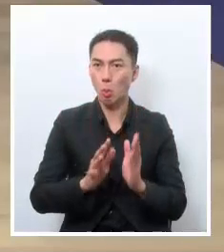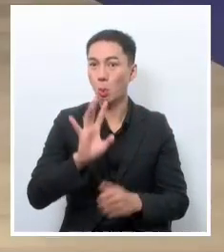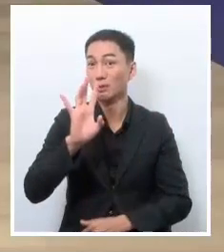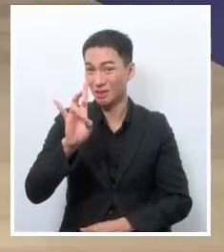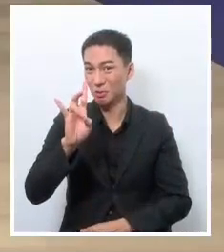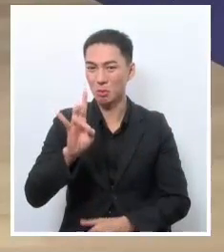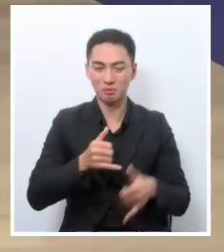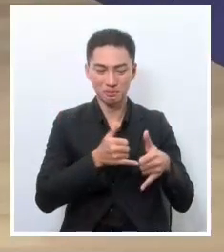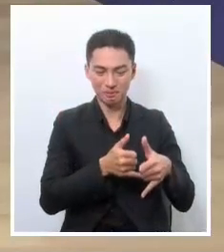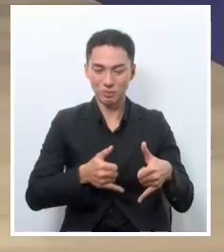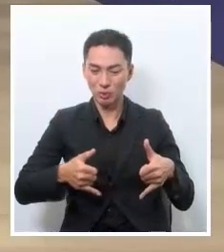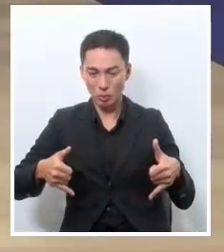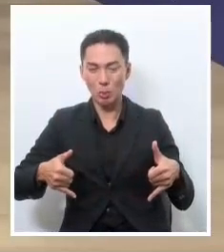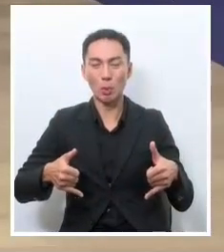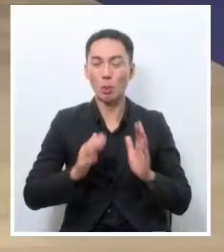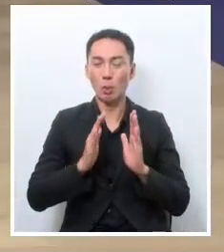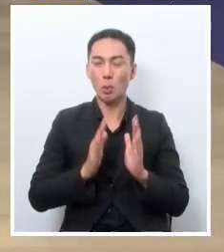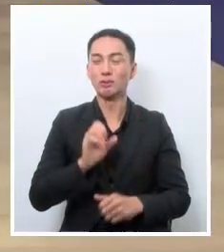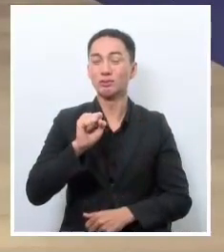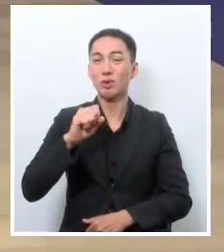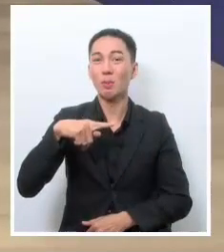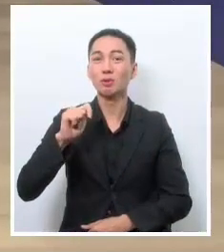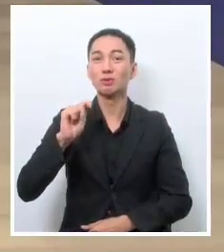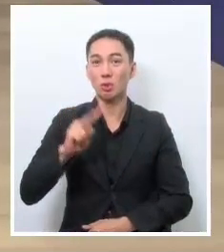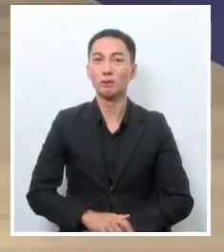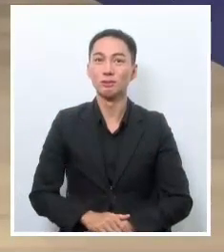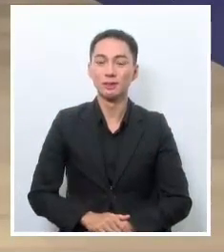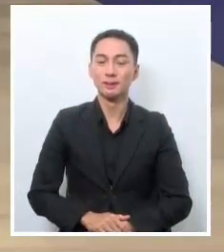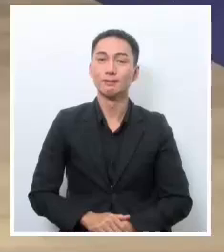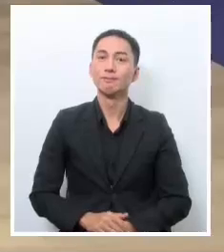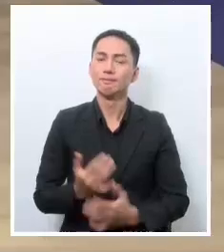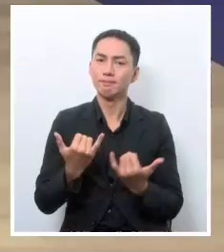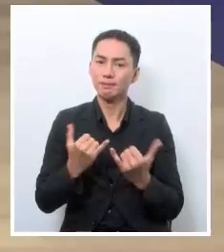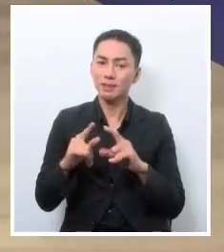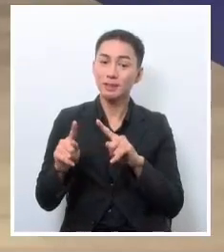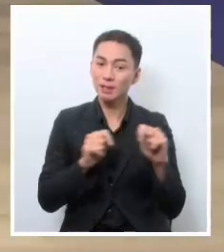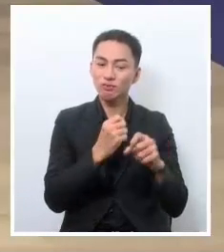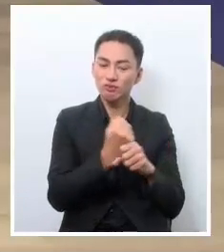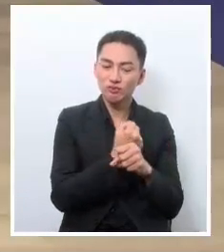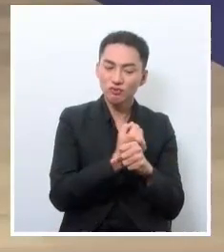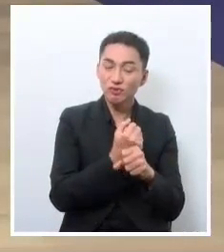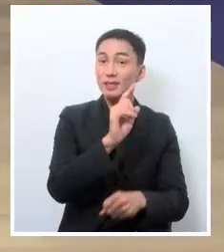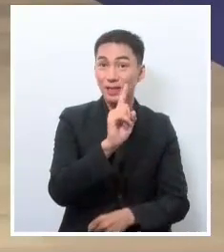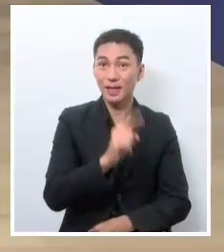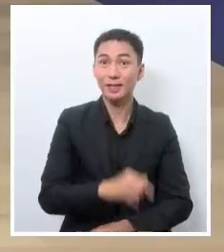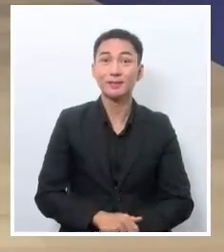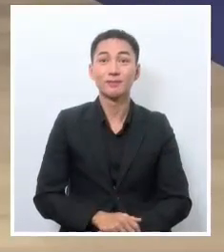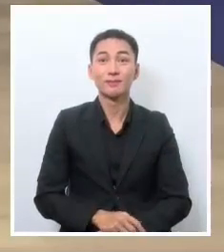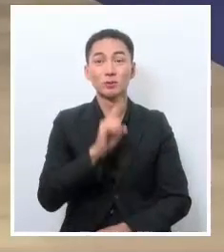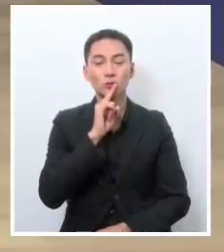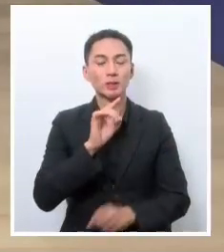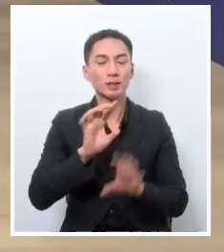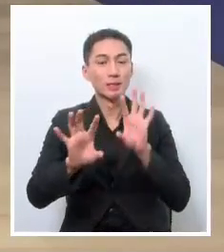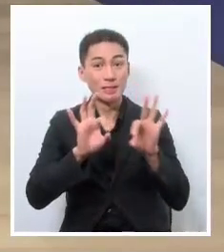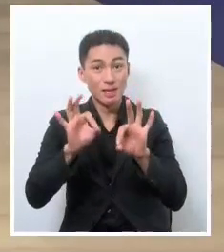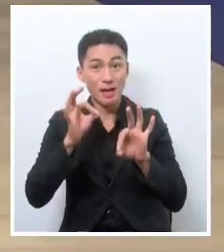อรหันต์เลยของสพฐของเรานะครับที่รับคัดเลือกในครั้งนี้ครับแล้วในเรื่องของการเตรียมตัวล่ะครับมีการเตรียมตัวฝึกซ้อมยังไงบ้างถึงมาถึงวันที่คัดเลือกแล้ว